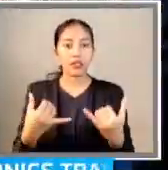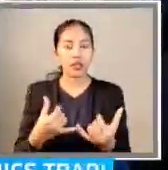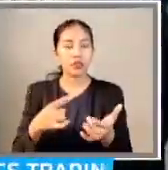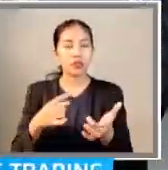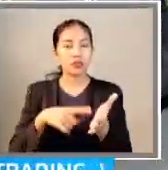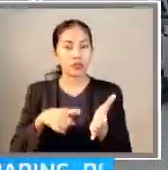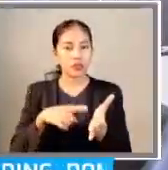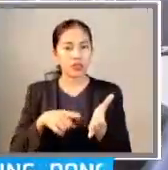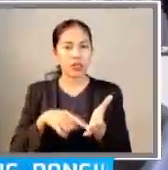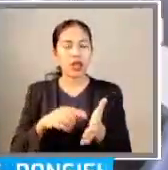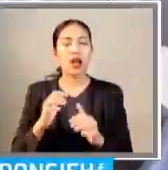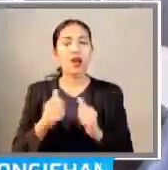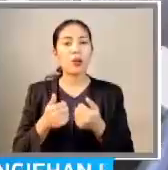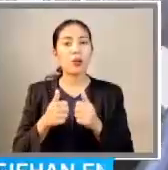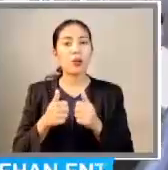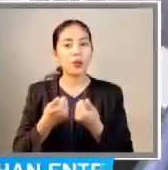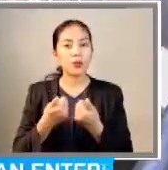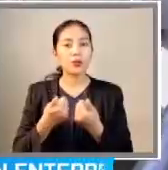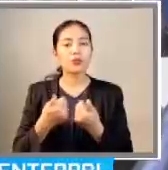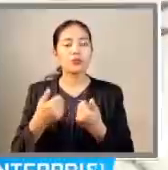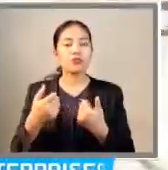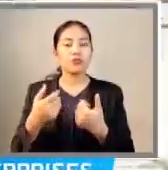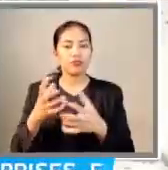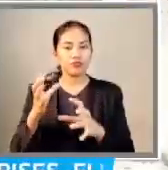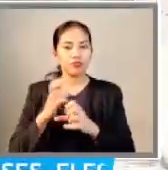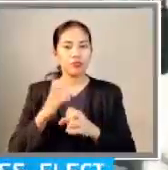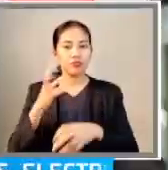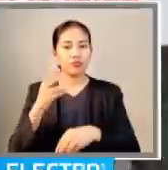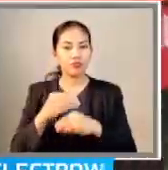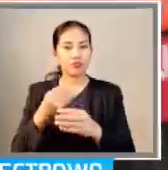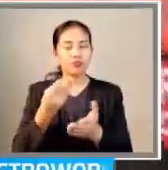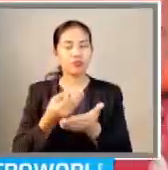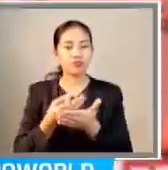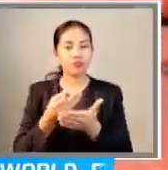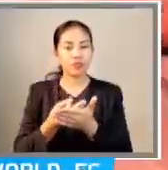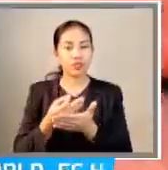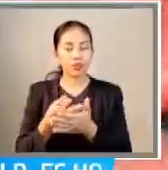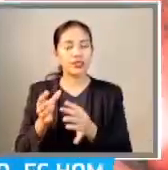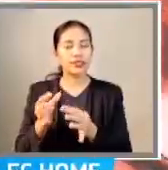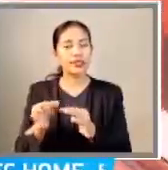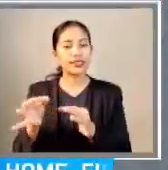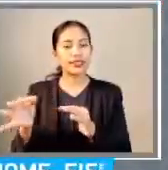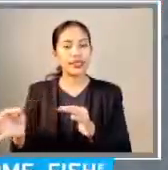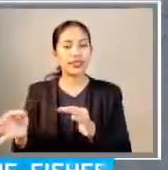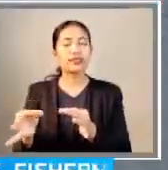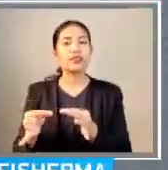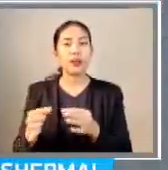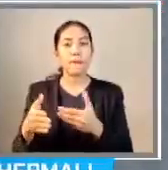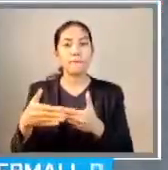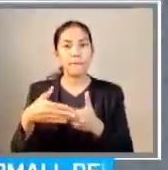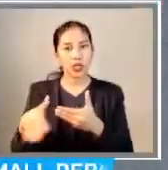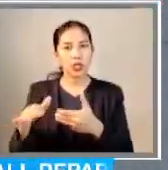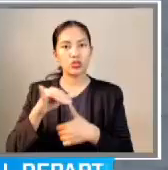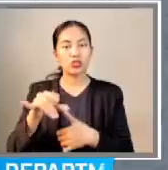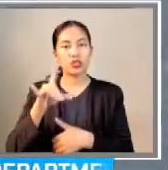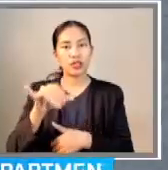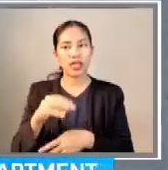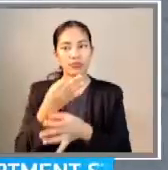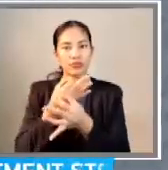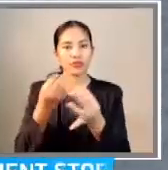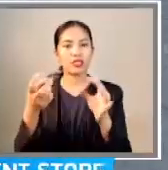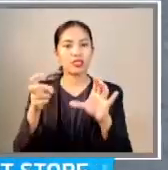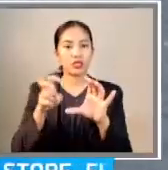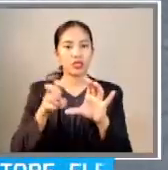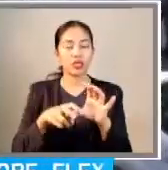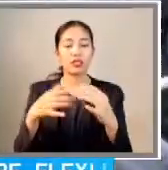paano makakakuha ng karagdagang pondo para ma-extend pa lampas ng July itong libreng sakay. Habang may bayad pa ang EDSA